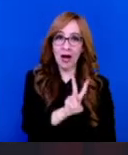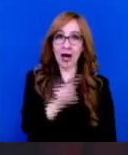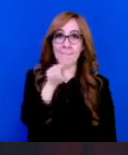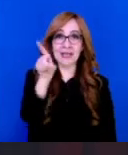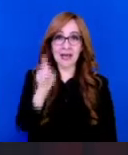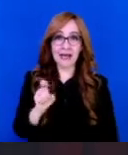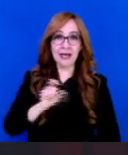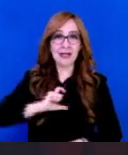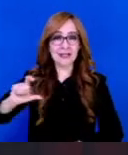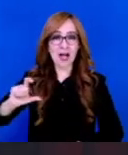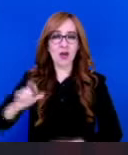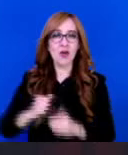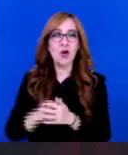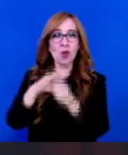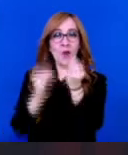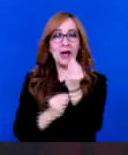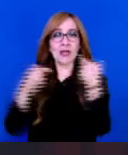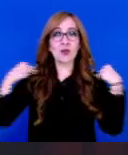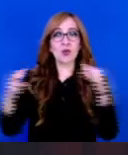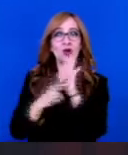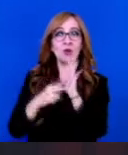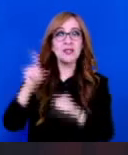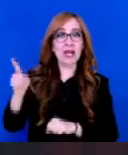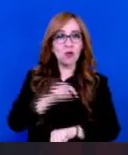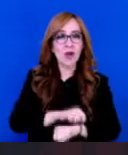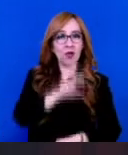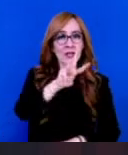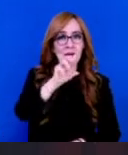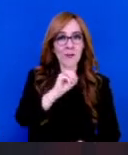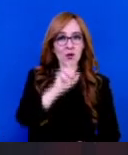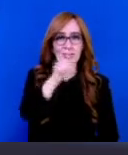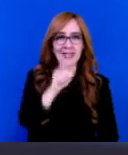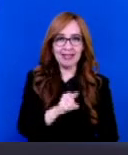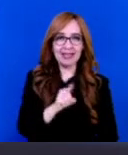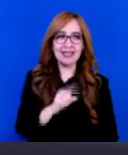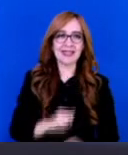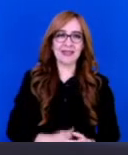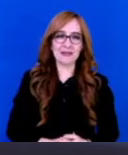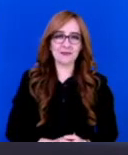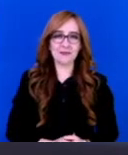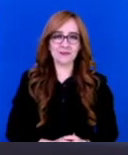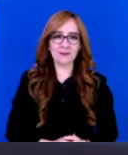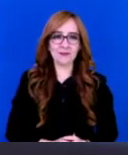bertanya kepada calon wakil gubernur nomor urut 1. Bapak, waktunya 30 detik dihitung ketika Bapak mulai berbicara.